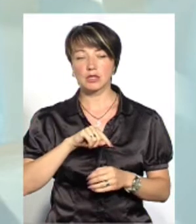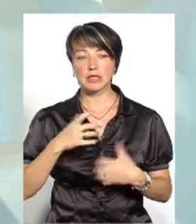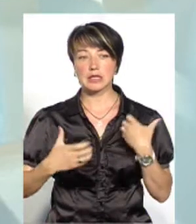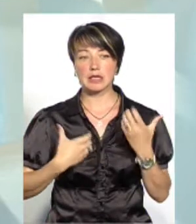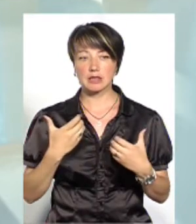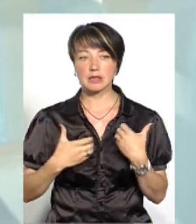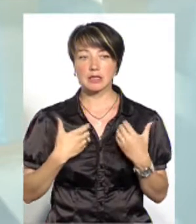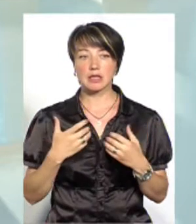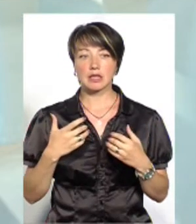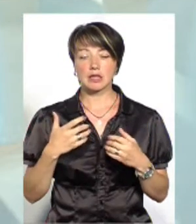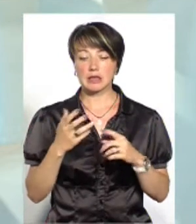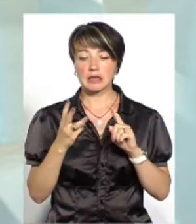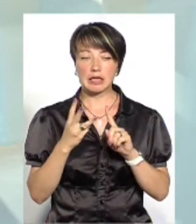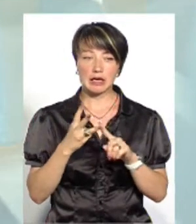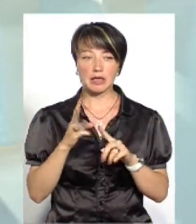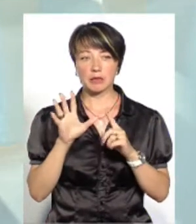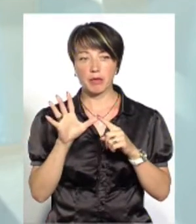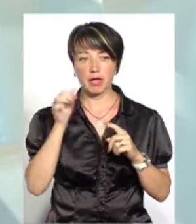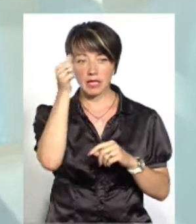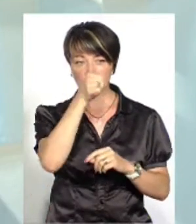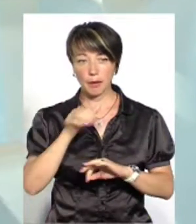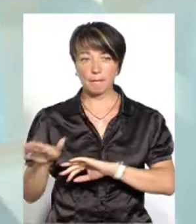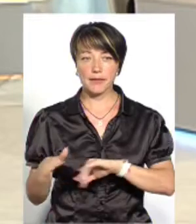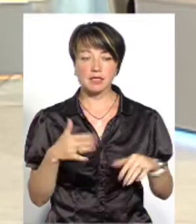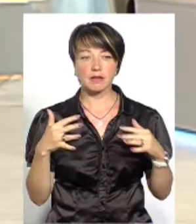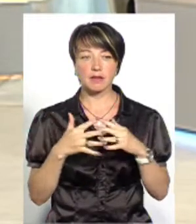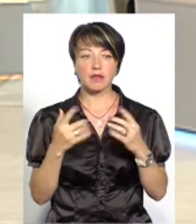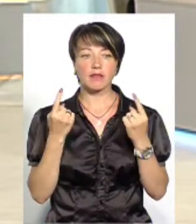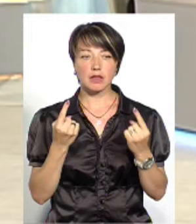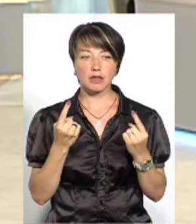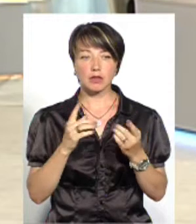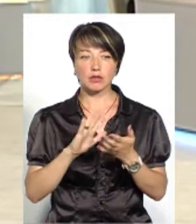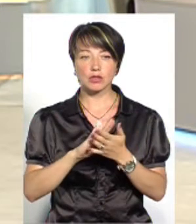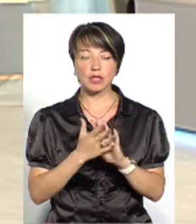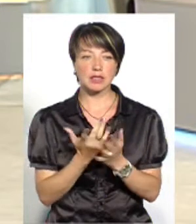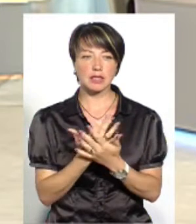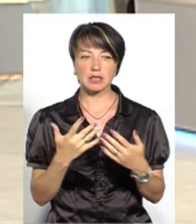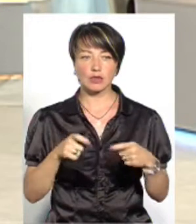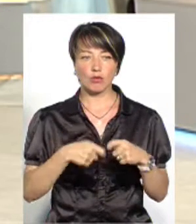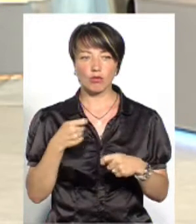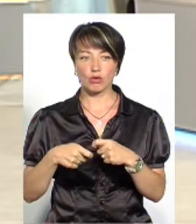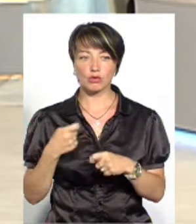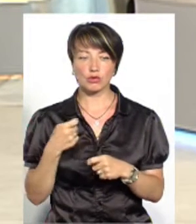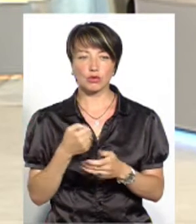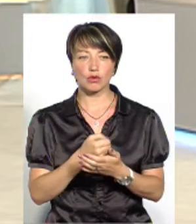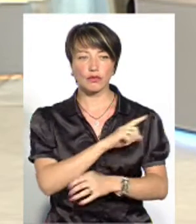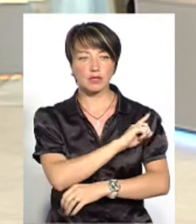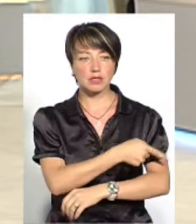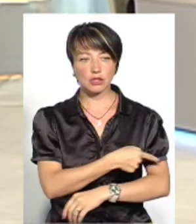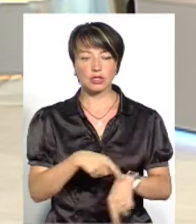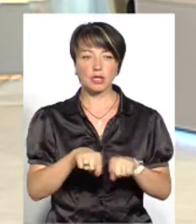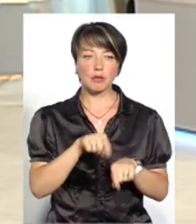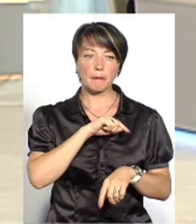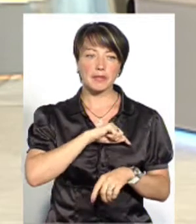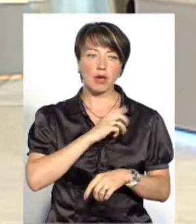на 3-5 році після війни ми маємо дуже велику тенденцію різних порушень до фізичних, так